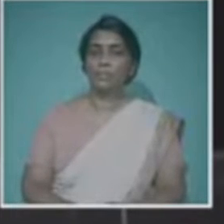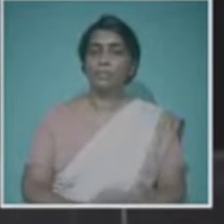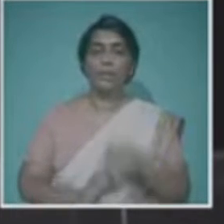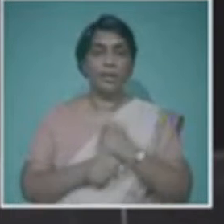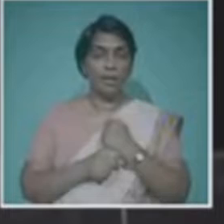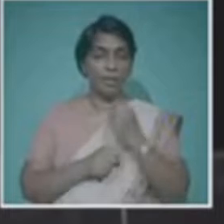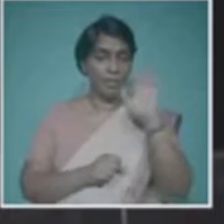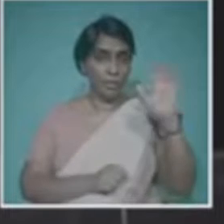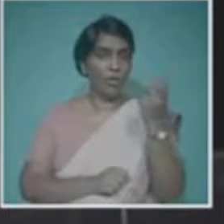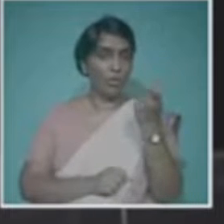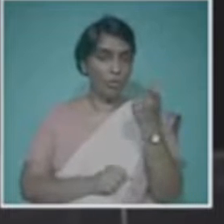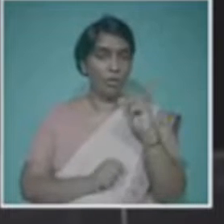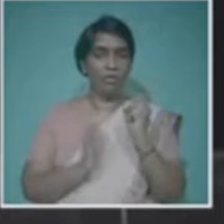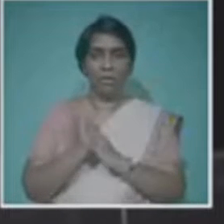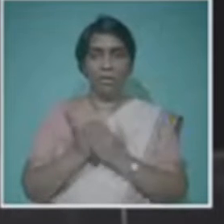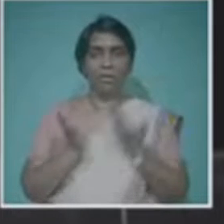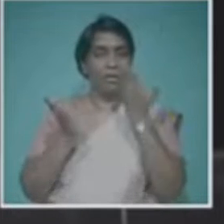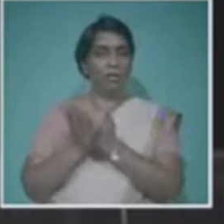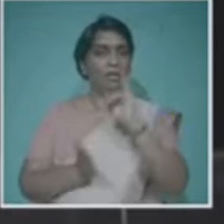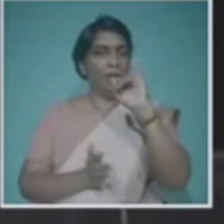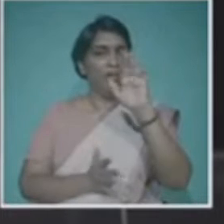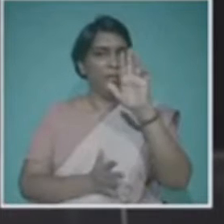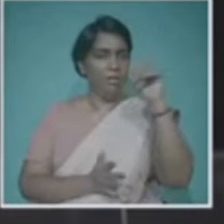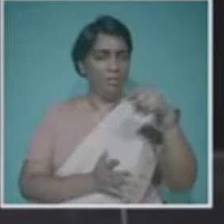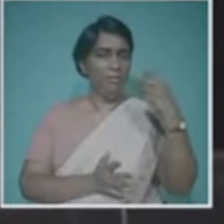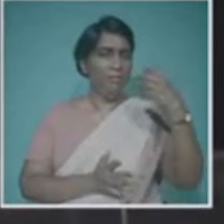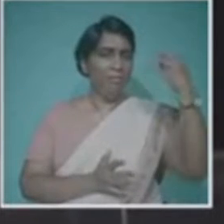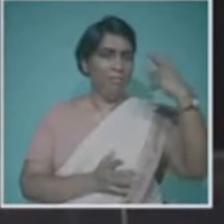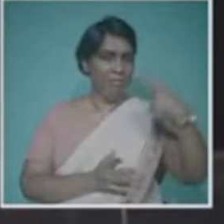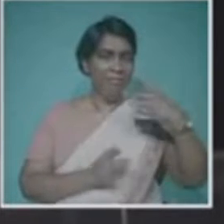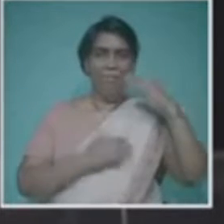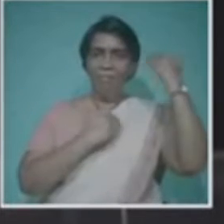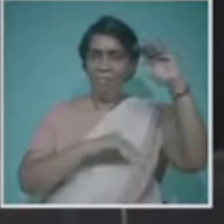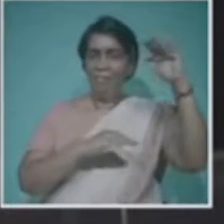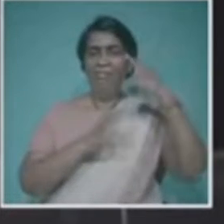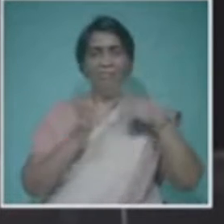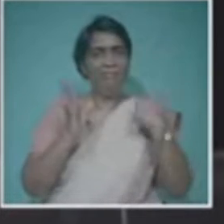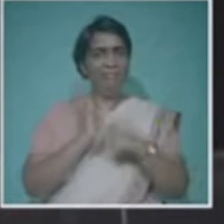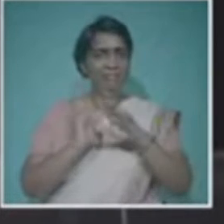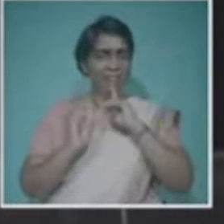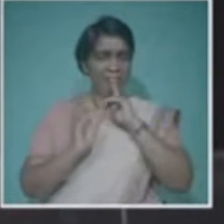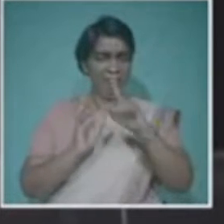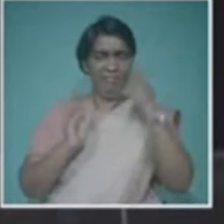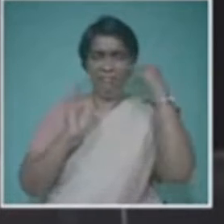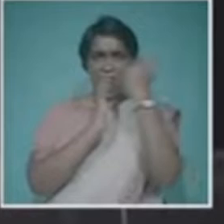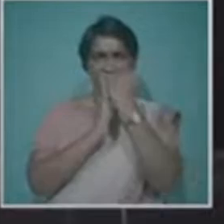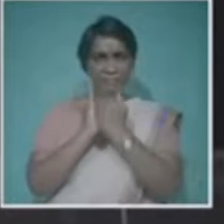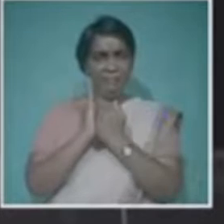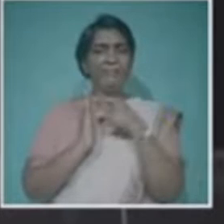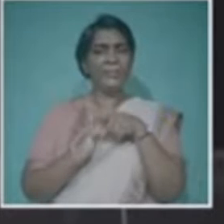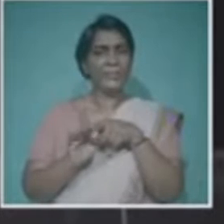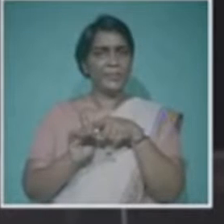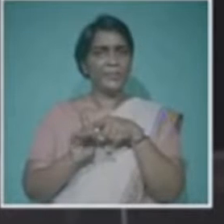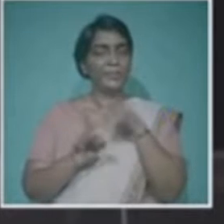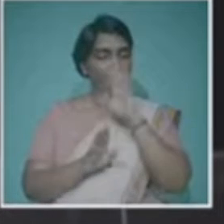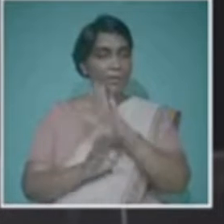රජයේ මුදල් පිළිබඳ කාර්ය සභාවෙත යොමු කරන ලද 69 අංක 1 දරන අපනායන හා අනායන පාලන පනත යටතේ පළවන ලබන රෙගුලාසි සම්බන්ධයෙන්